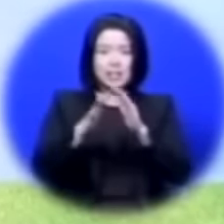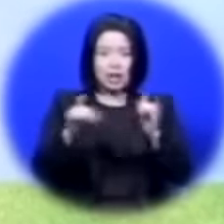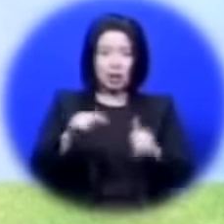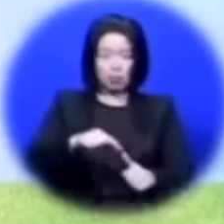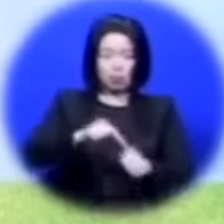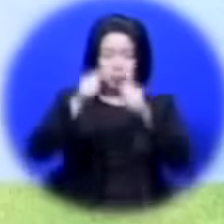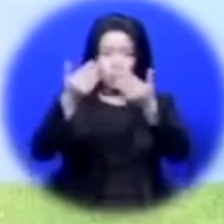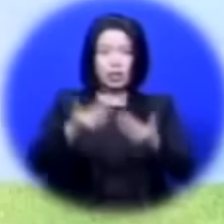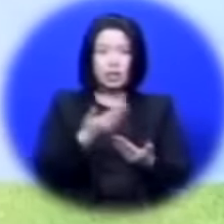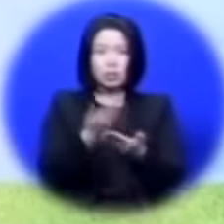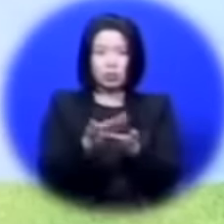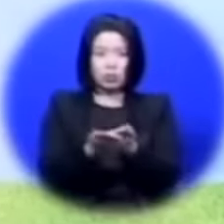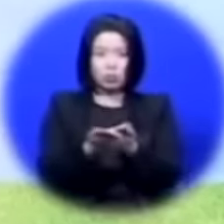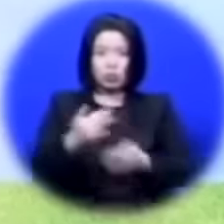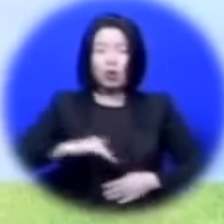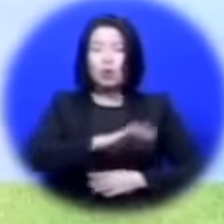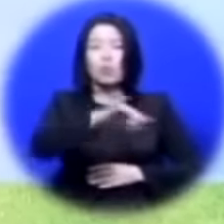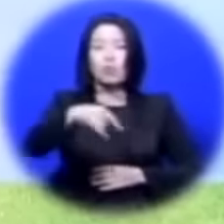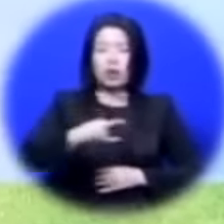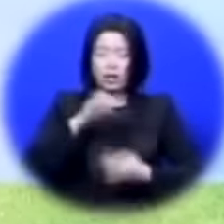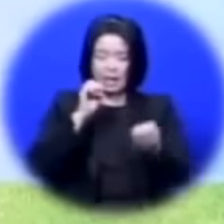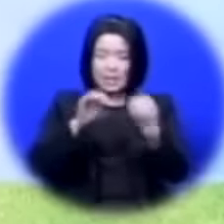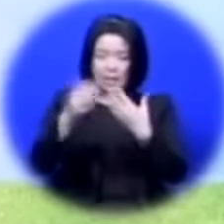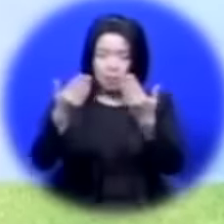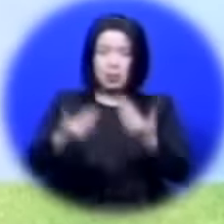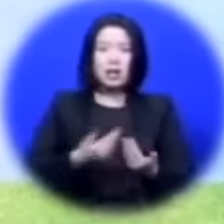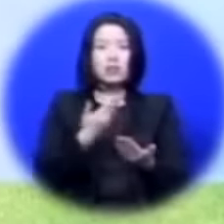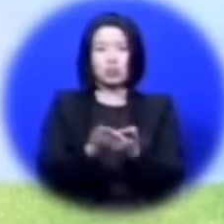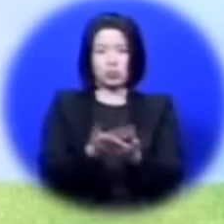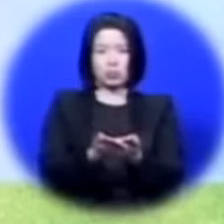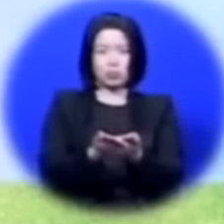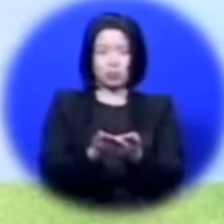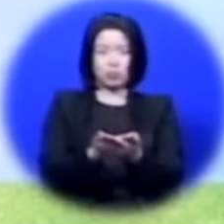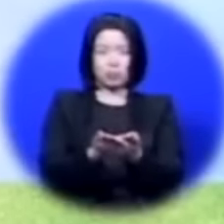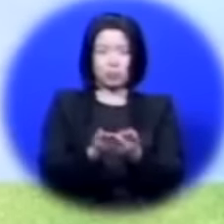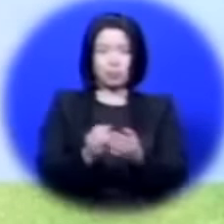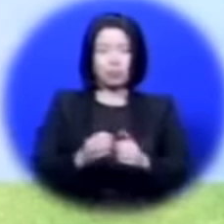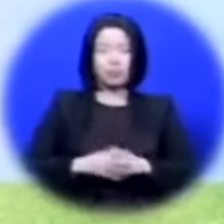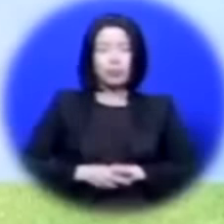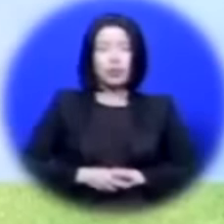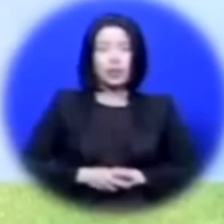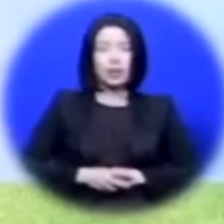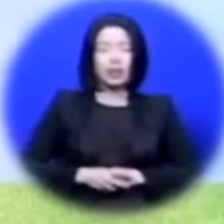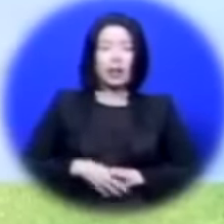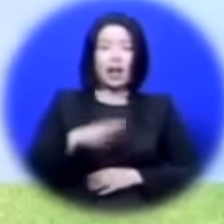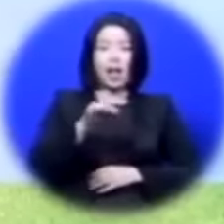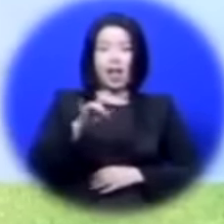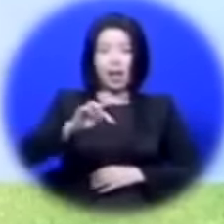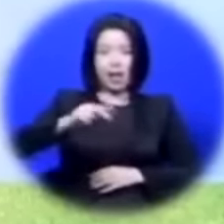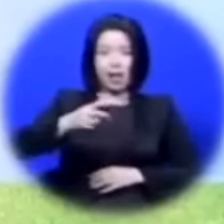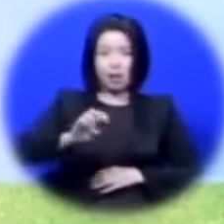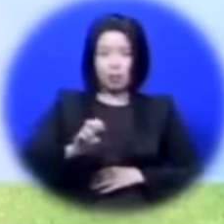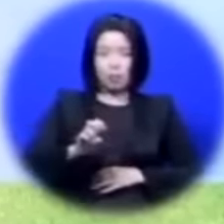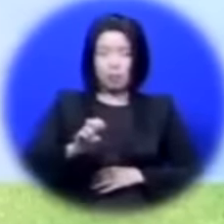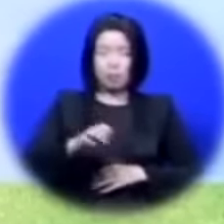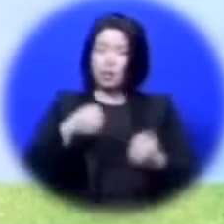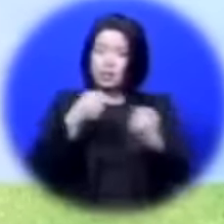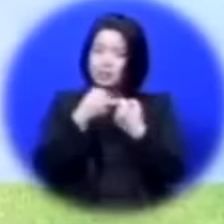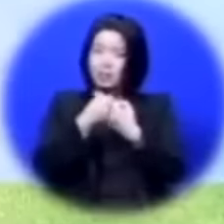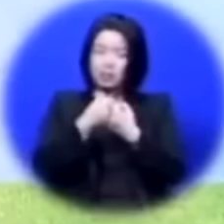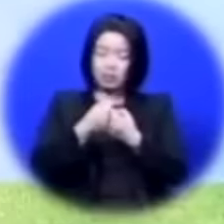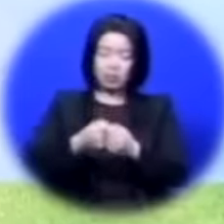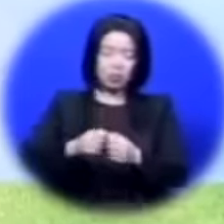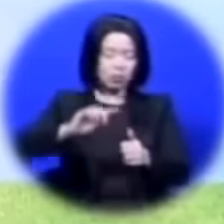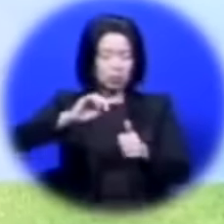구원하여 주십시오 우리에게 응답하여 주십 십 에돔과 전쟁에서의 승리가 저절로